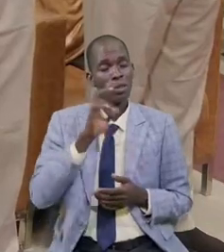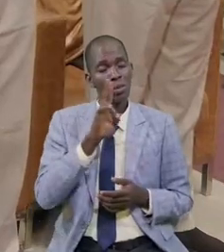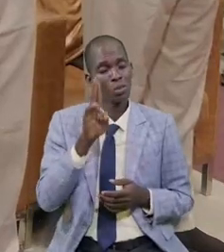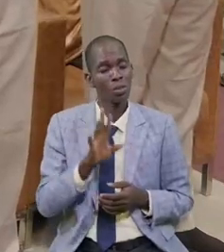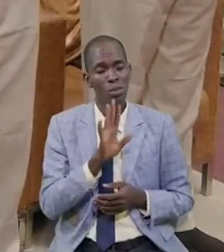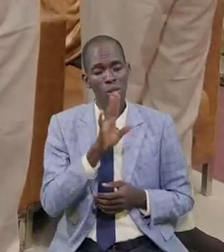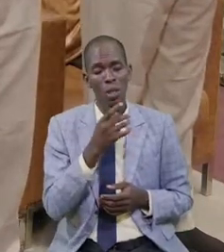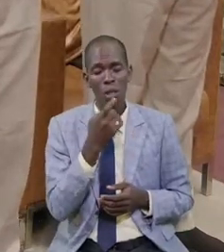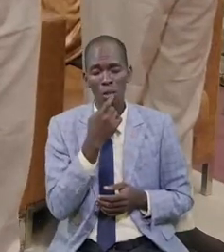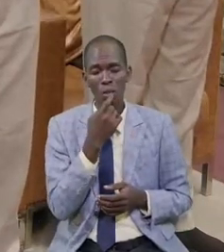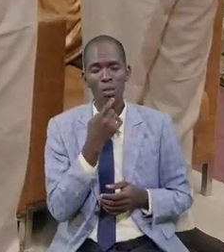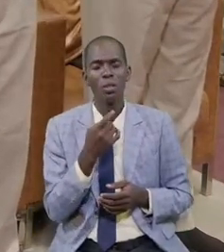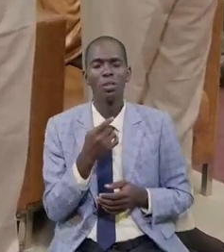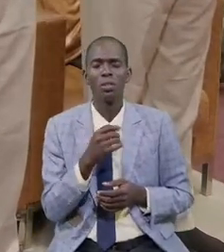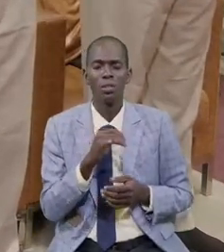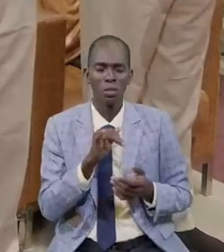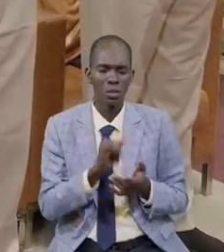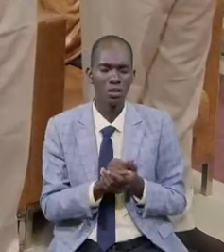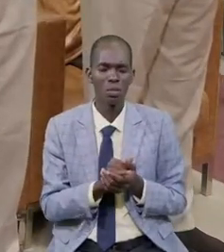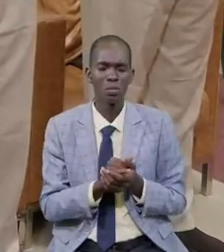Contre votre progrès spirituel.